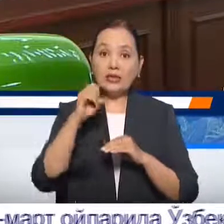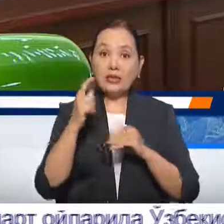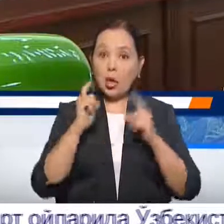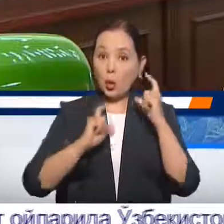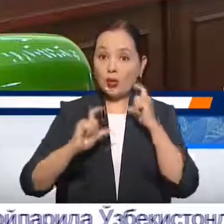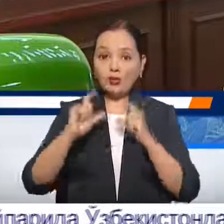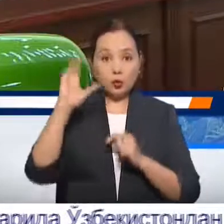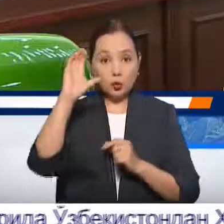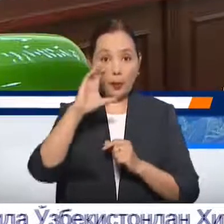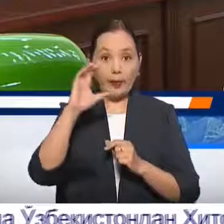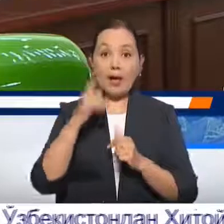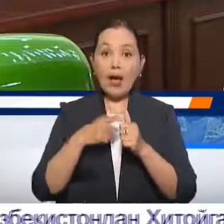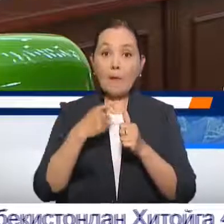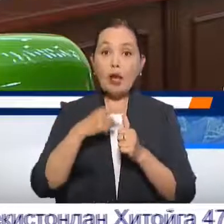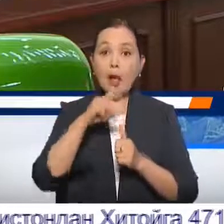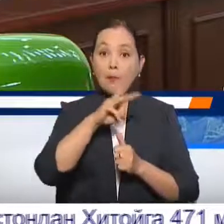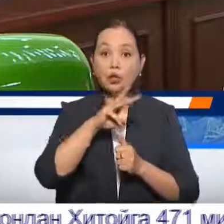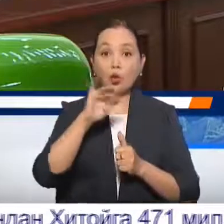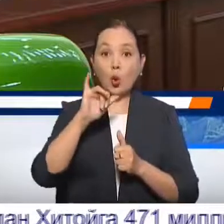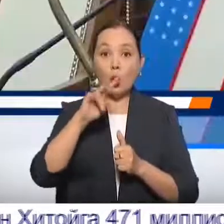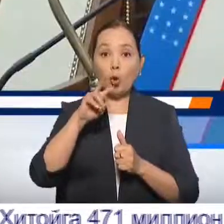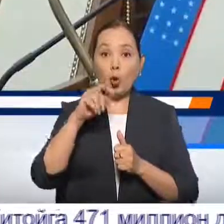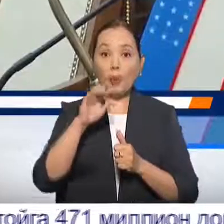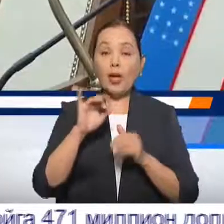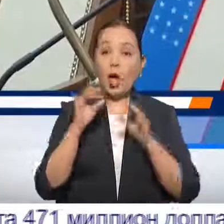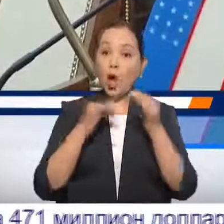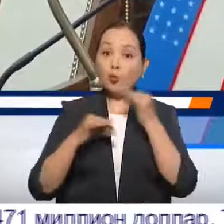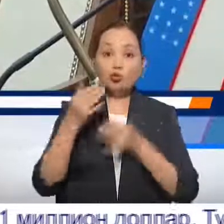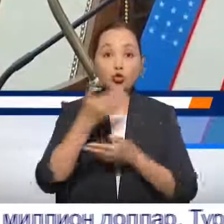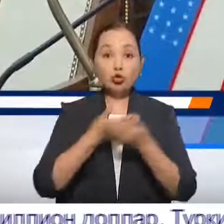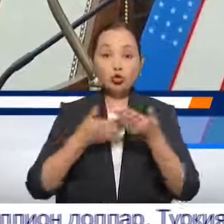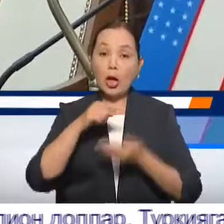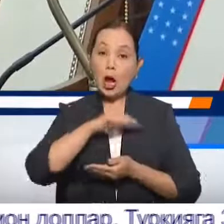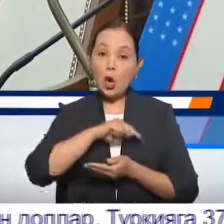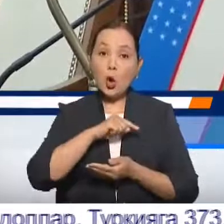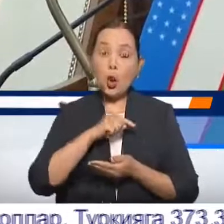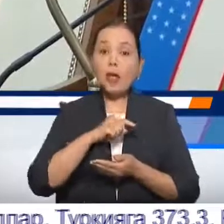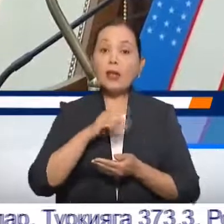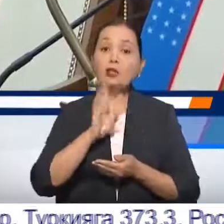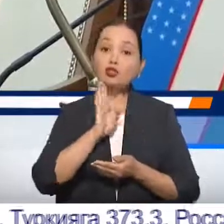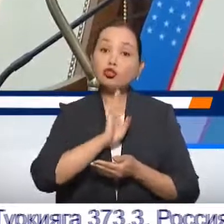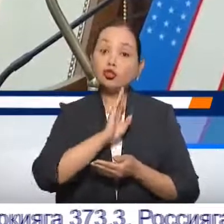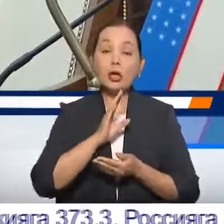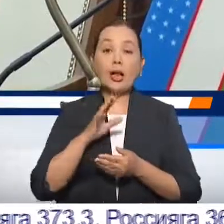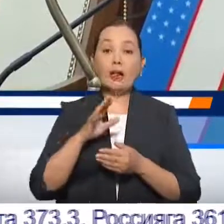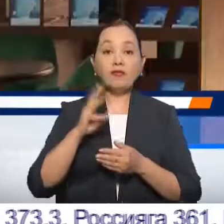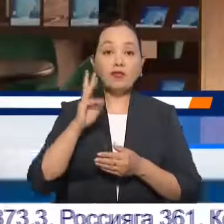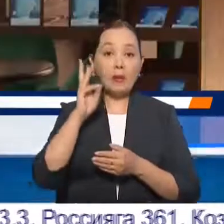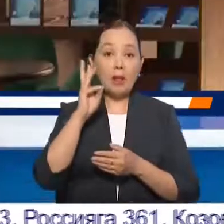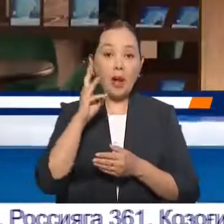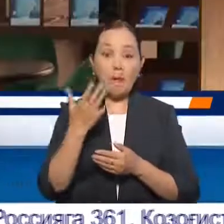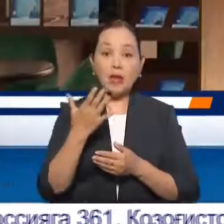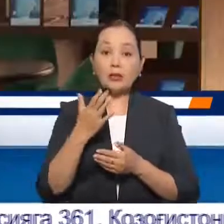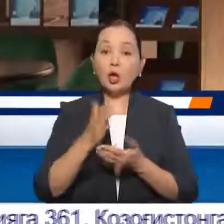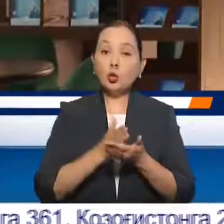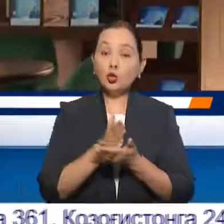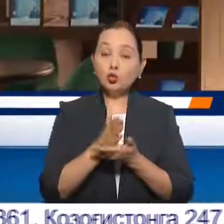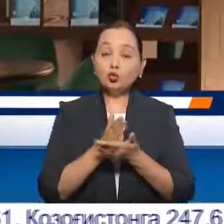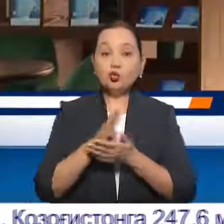узбекистана имени мирзо улугбека обсуждались меры по повышению роли прекрасной половины в народной дипломатии служит